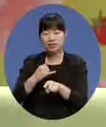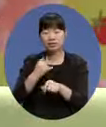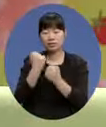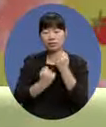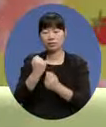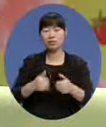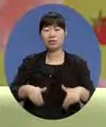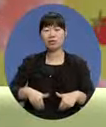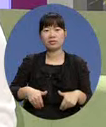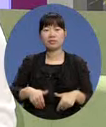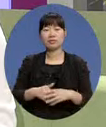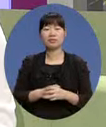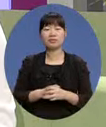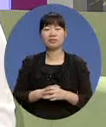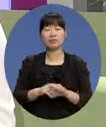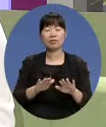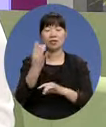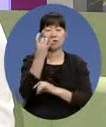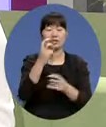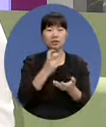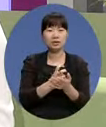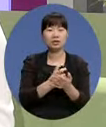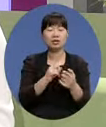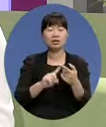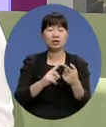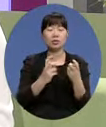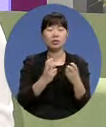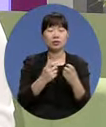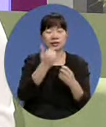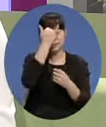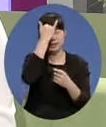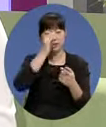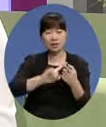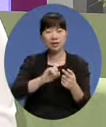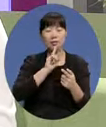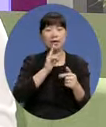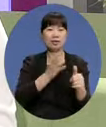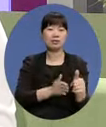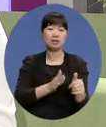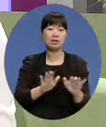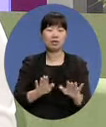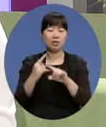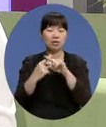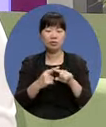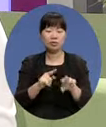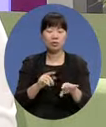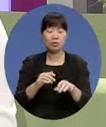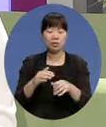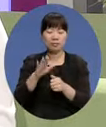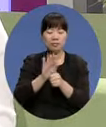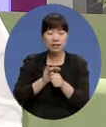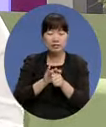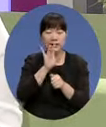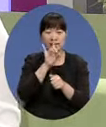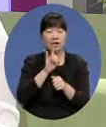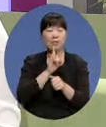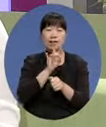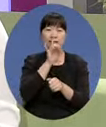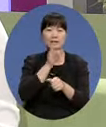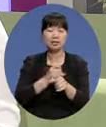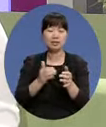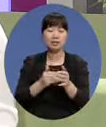해줘야 될 필요가 있을 것 같아요. 예, 그러니까 원칙이나 예절에 대해서도 알려줘야 될 거고요. 무조건 만지면 안 된다고 할 수는 없죠. 내 몸이니까.